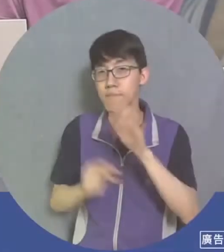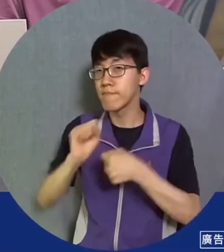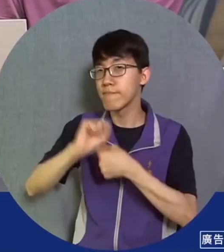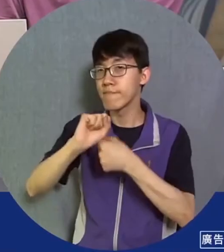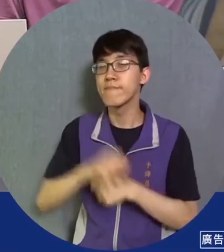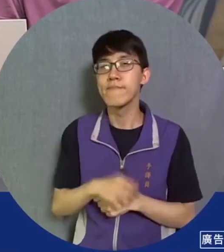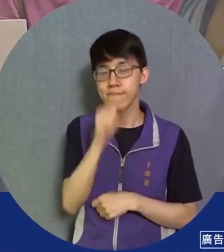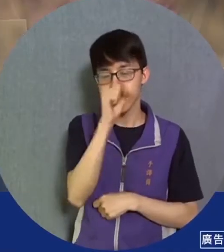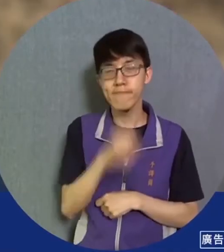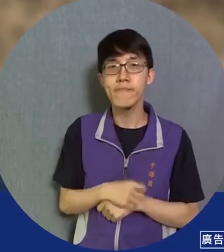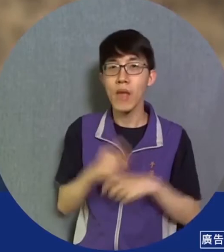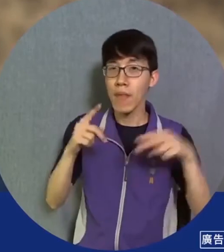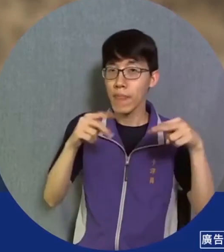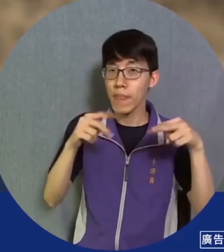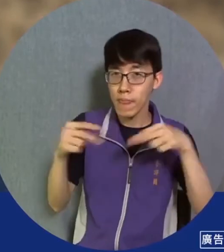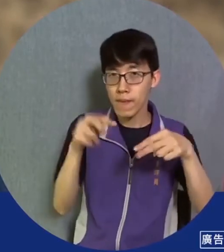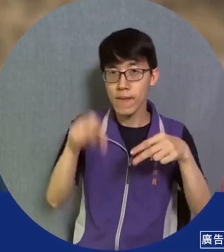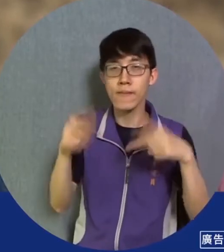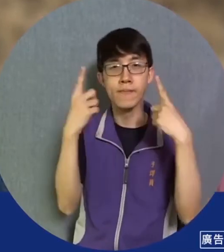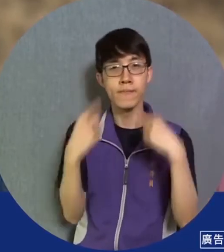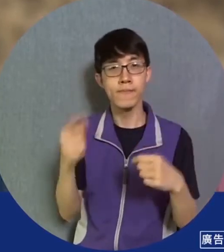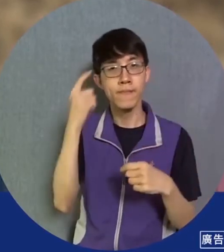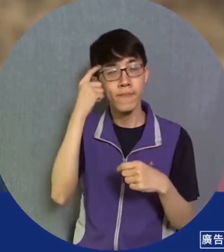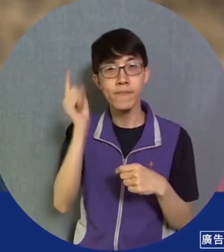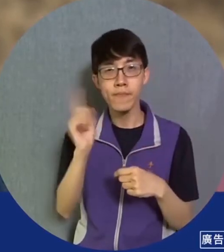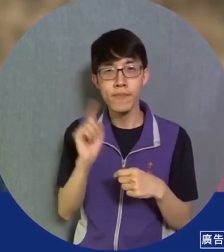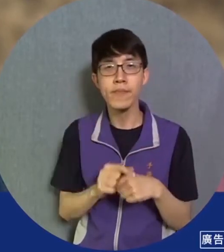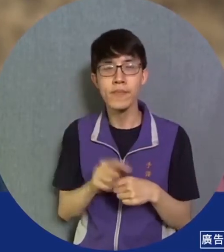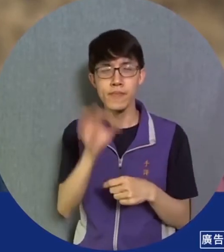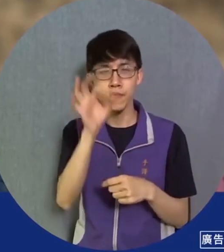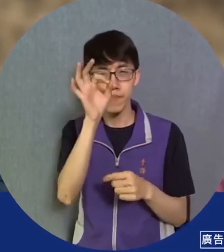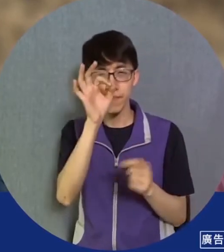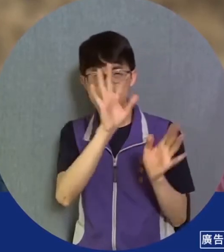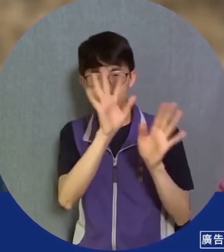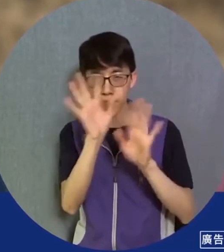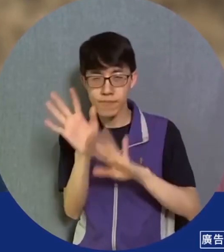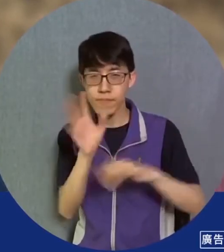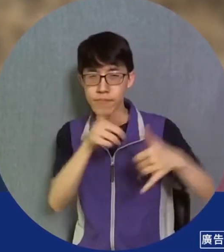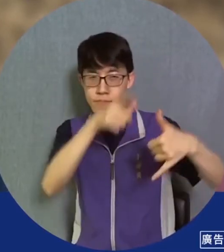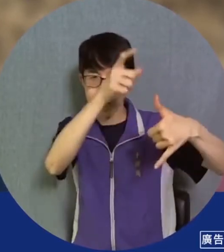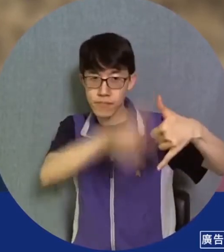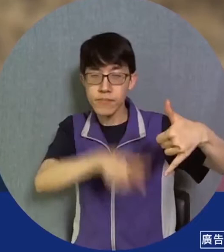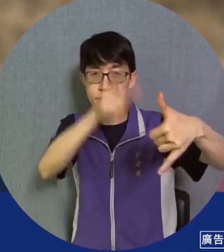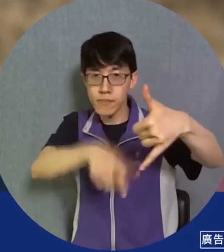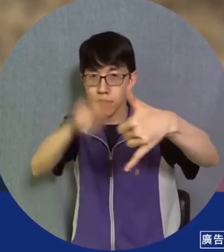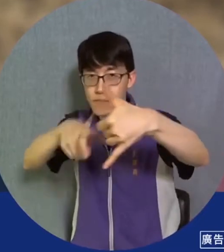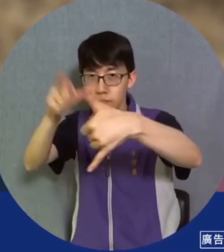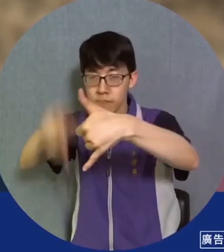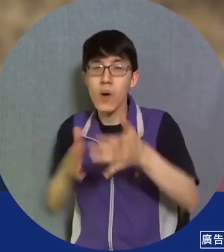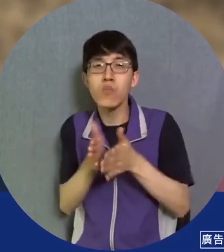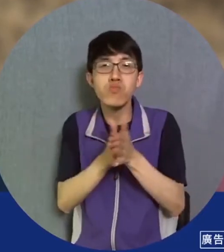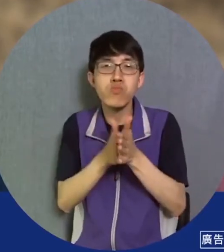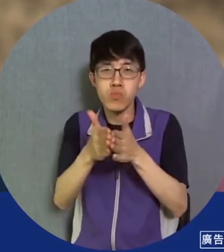其实所谓的调整本身的意思就是说，你必须要根据一个特定的个别的身心障碍者的需求，可